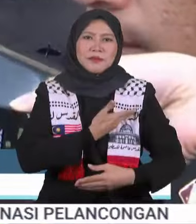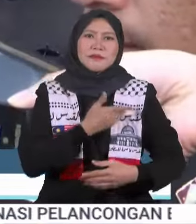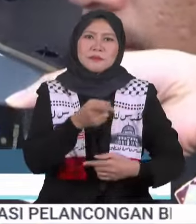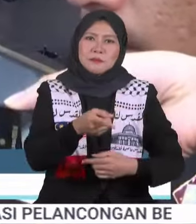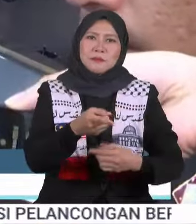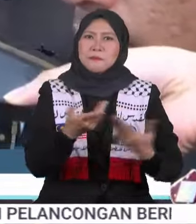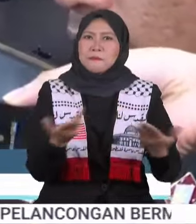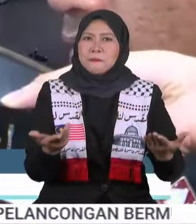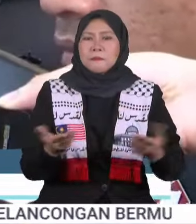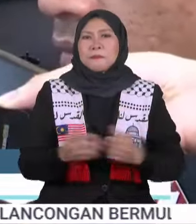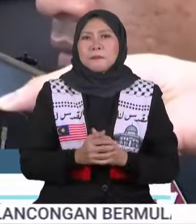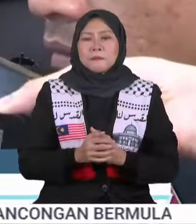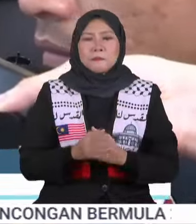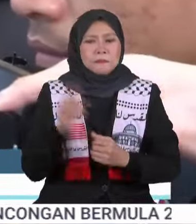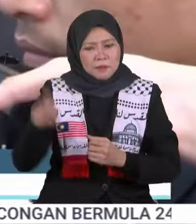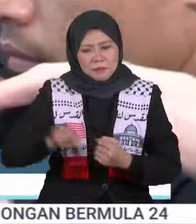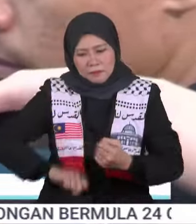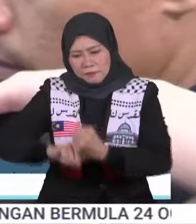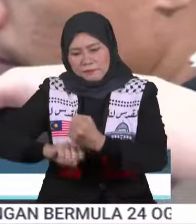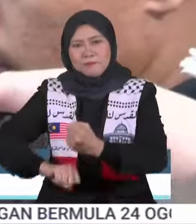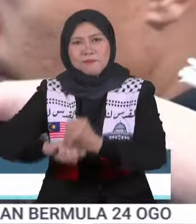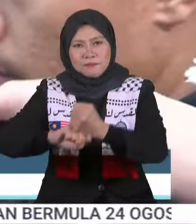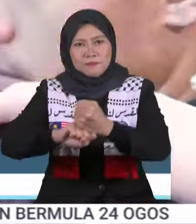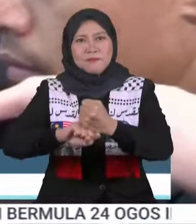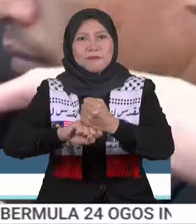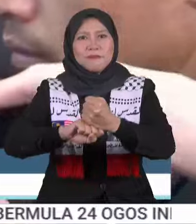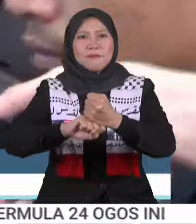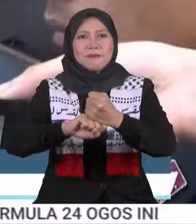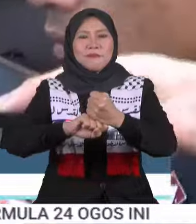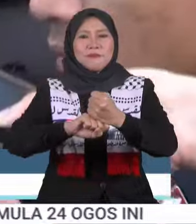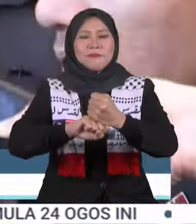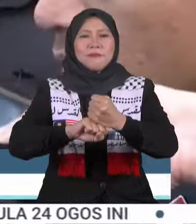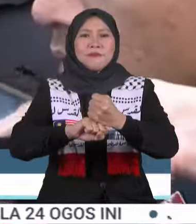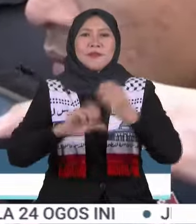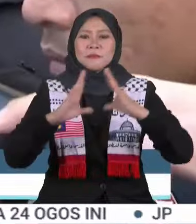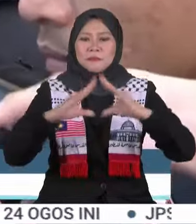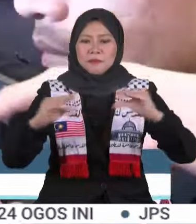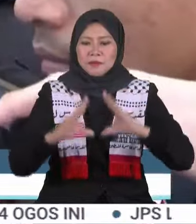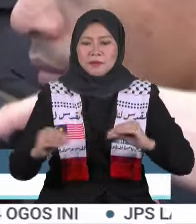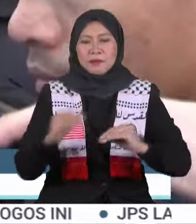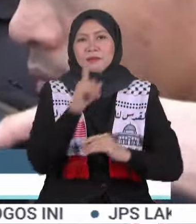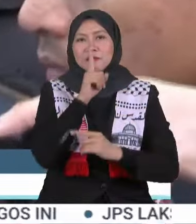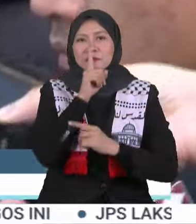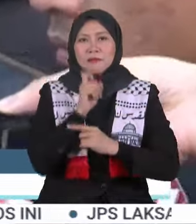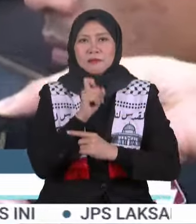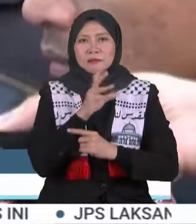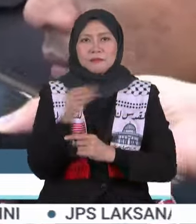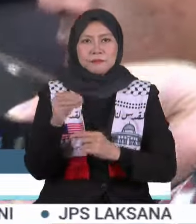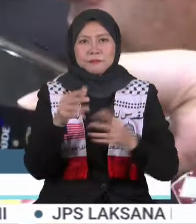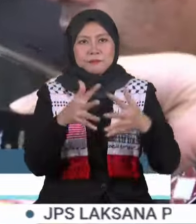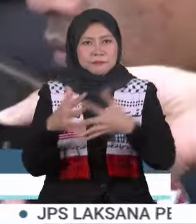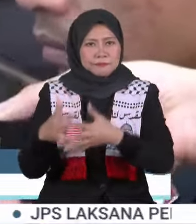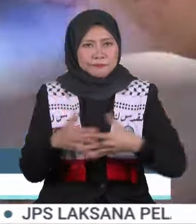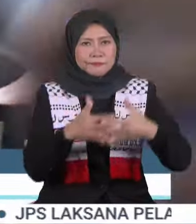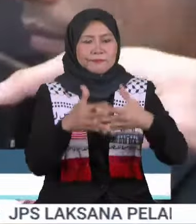Menteri dan memberikan sokongan kepada Mesir, Qatar dan Amerika Syarikat.